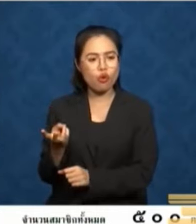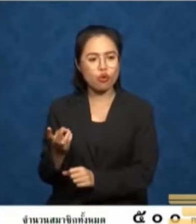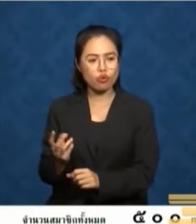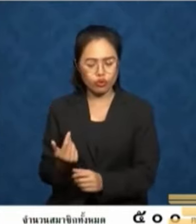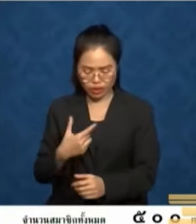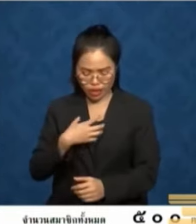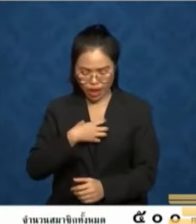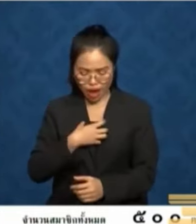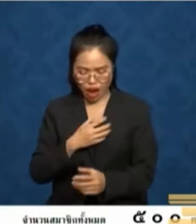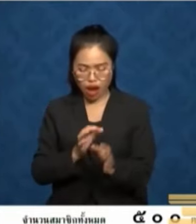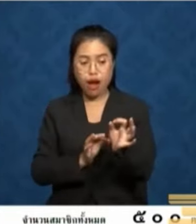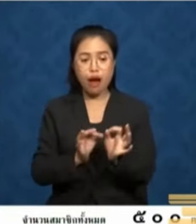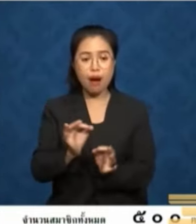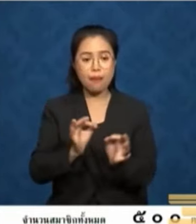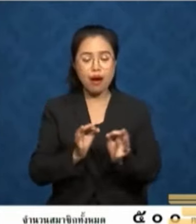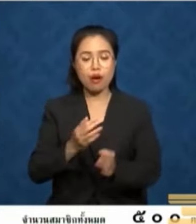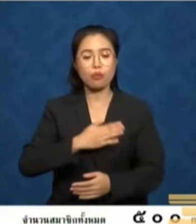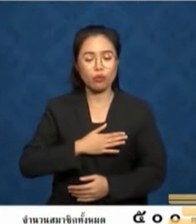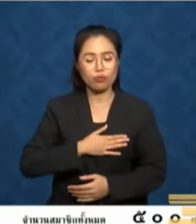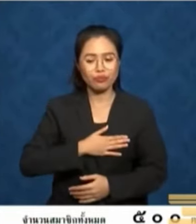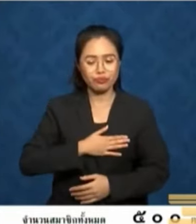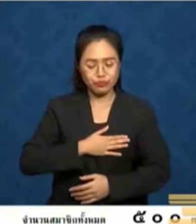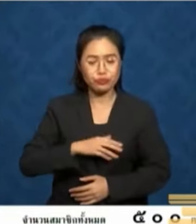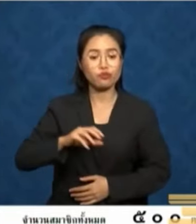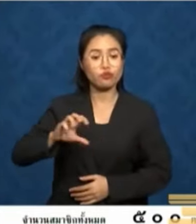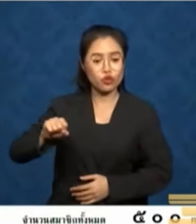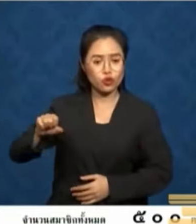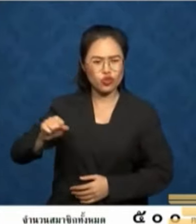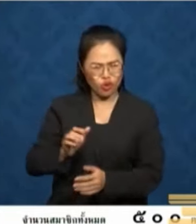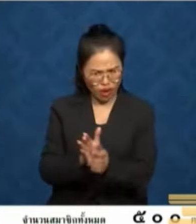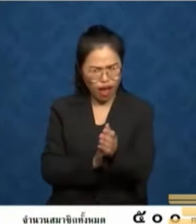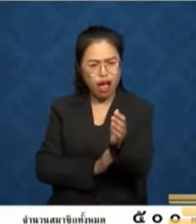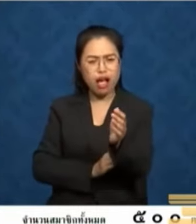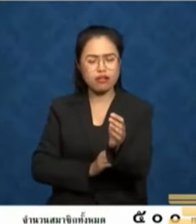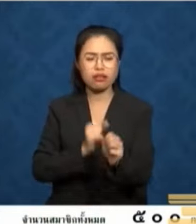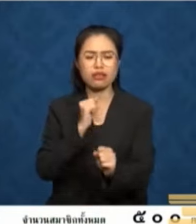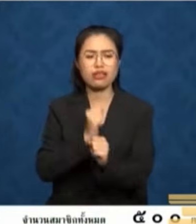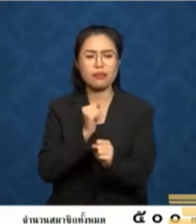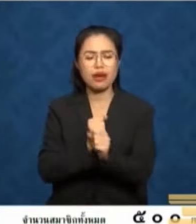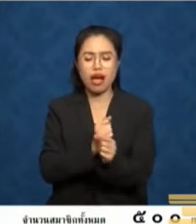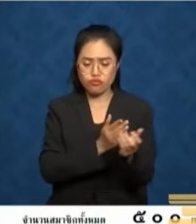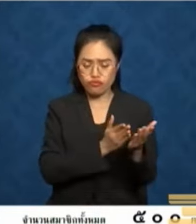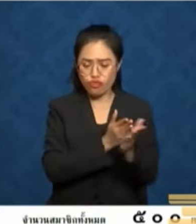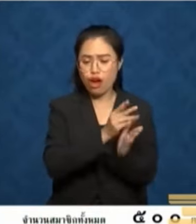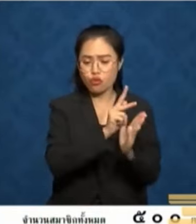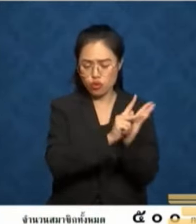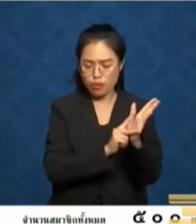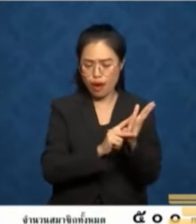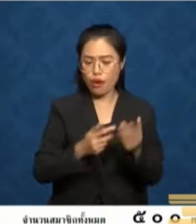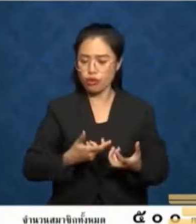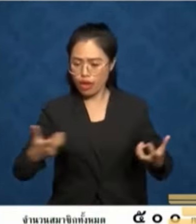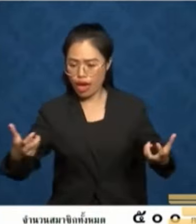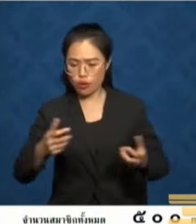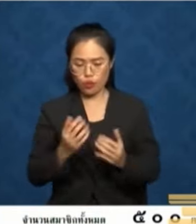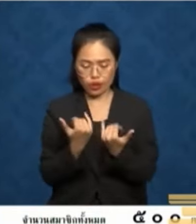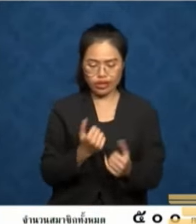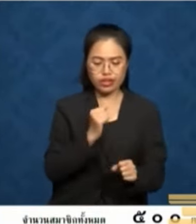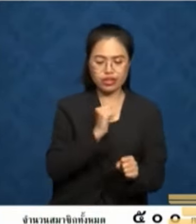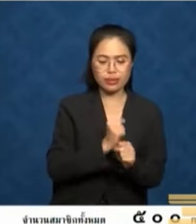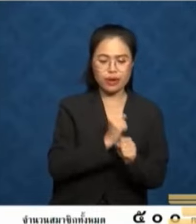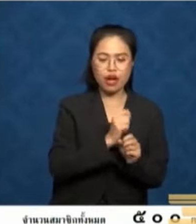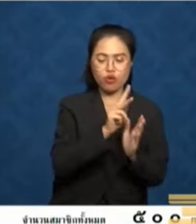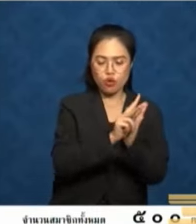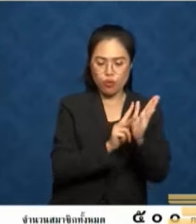ครับผมก็เป็นส.สมานานอยู่ฝ่ายนิติบัญญัติเนี่ยเราแยกหน้าที่กันวันที่เราอยู่นิติบัญญัติเนี่ยเรา